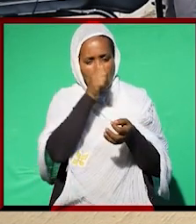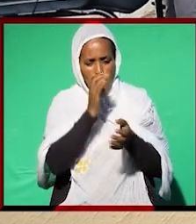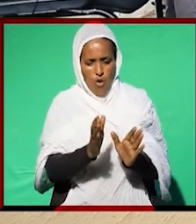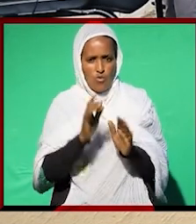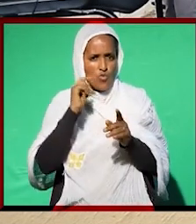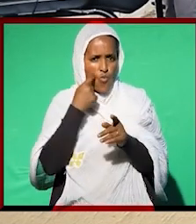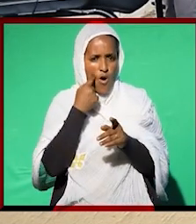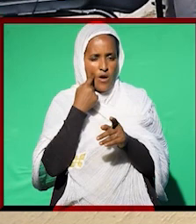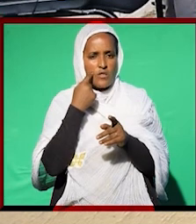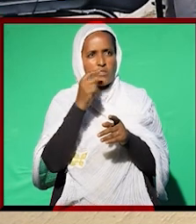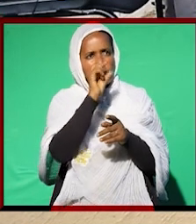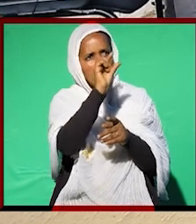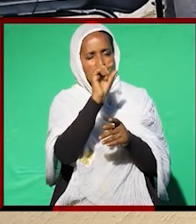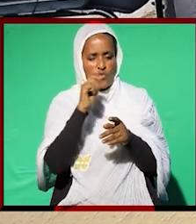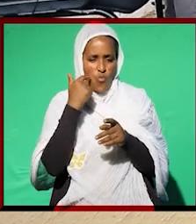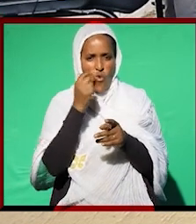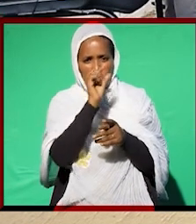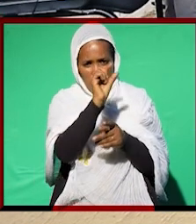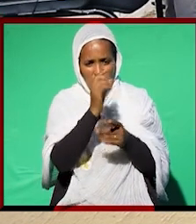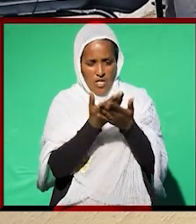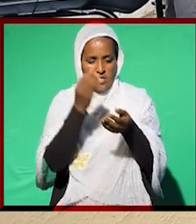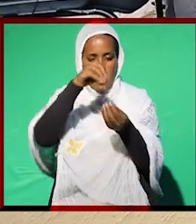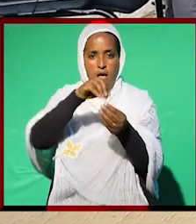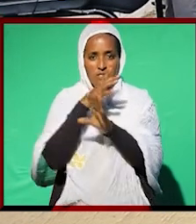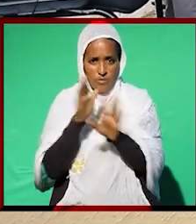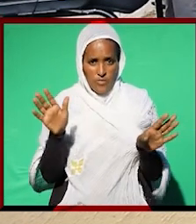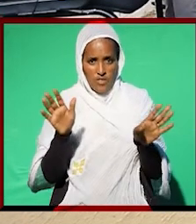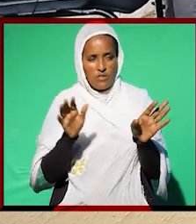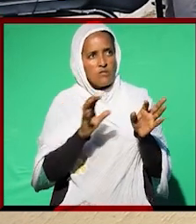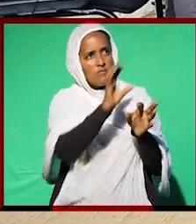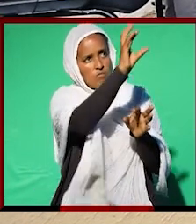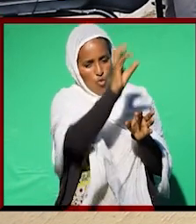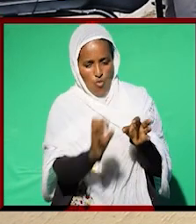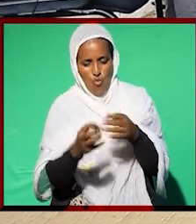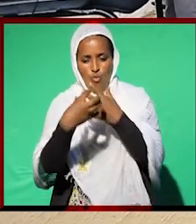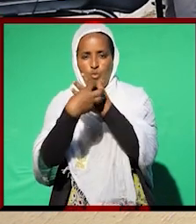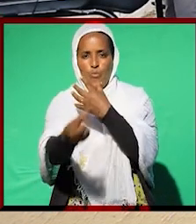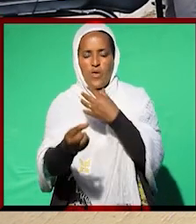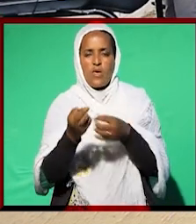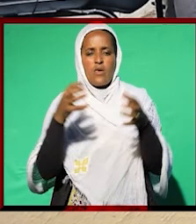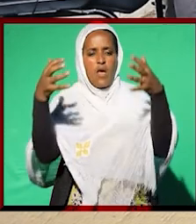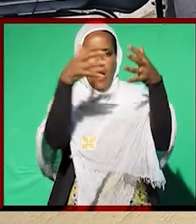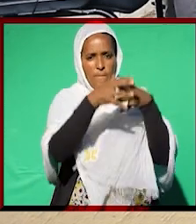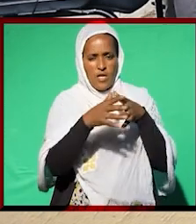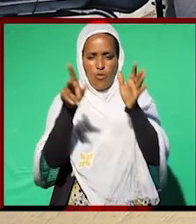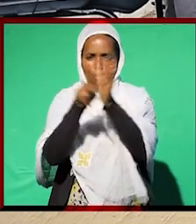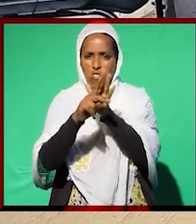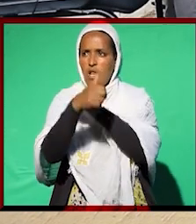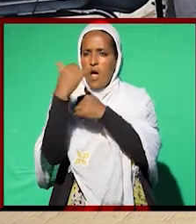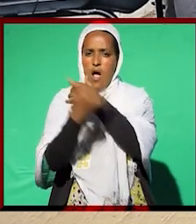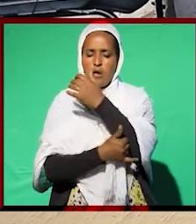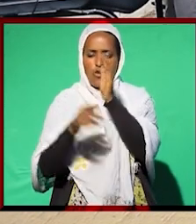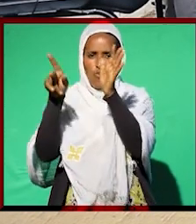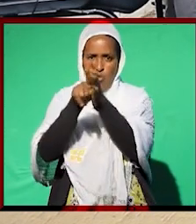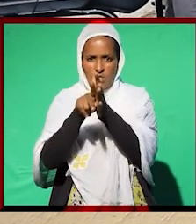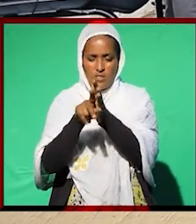ኢትዮጵያዊነትን በኢንጀክሽን እንኳን ማለት እንዴ እንዴ በኢንጀክሽን መንክ እንኳን ምን ትንሽ እየነገሳን ጨምርበት እንዳለ እንደወረደ የአሜሪካን ፖሊሲ ኦር